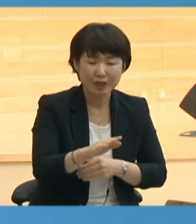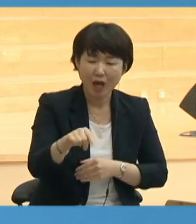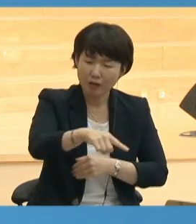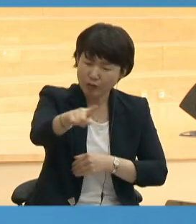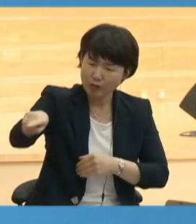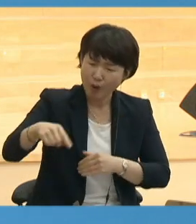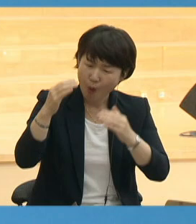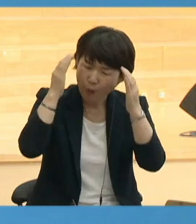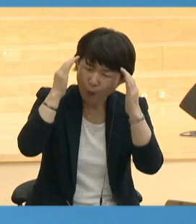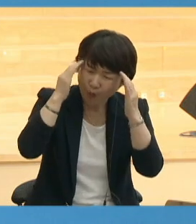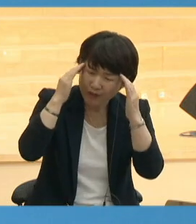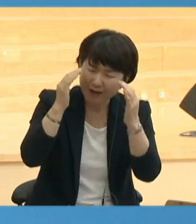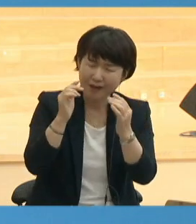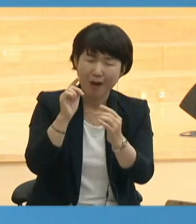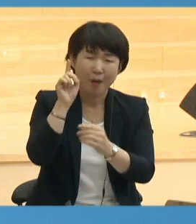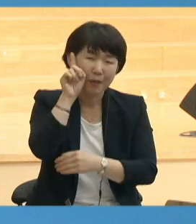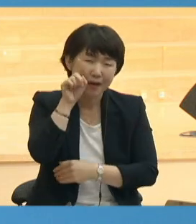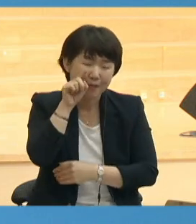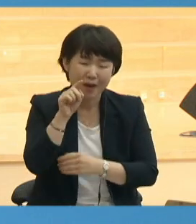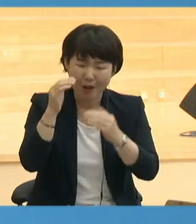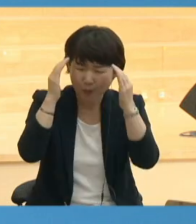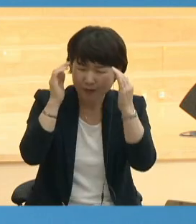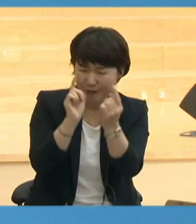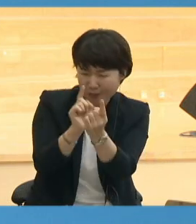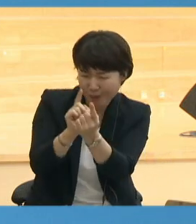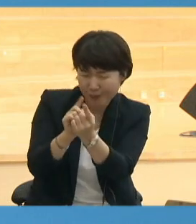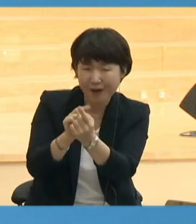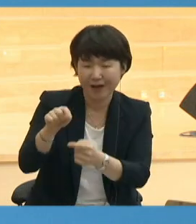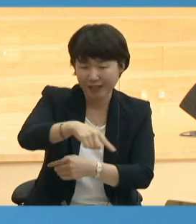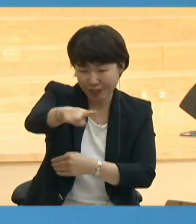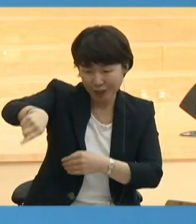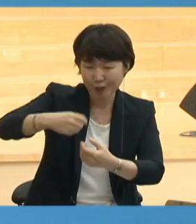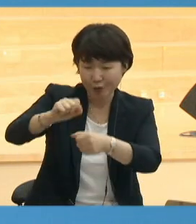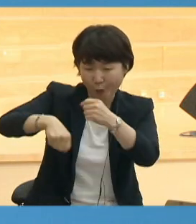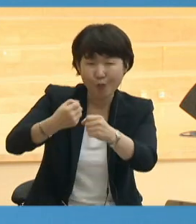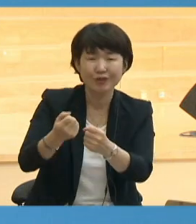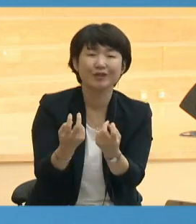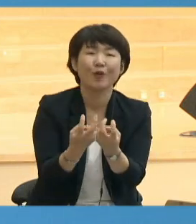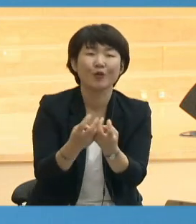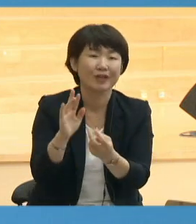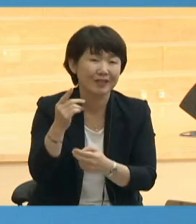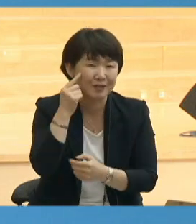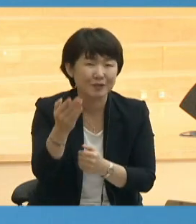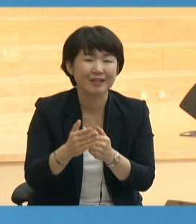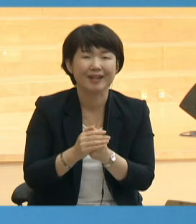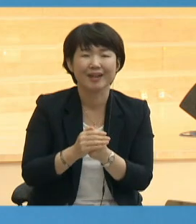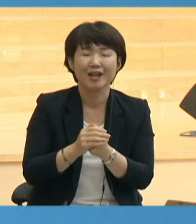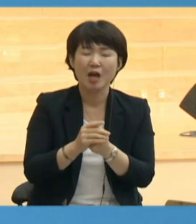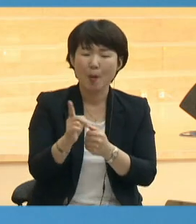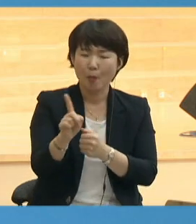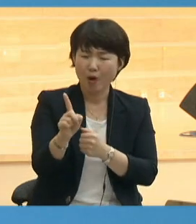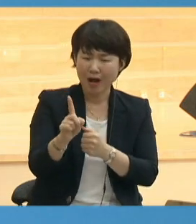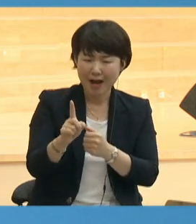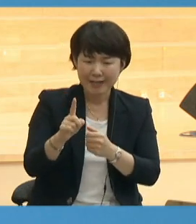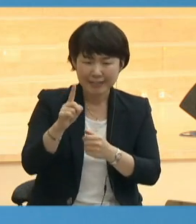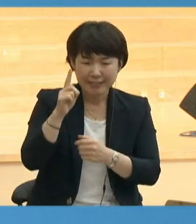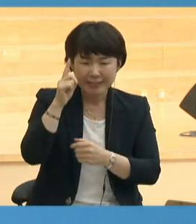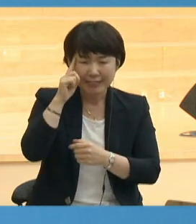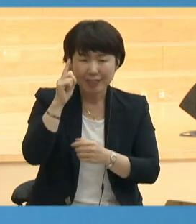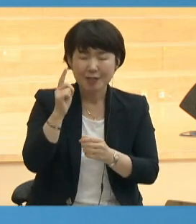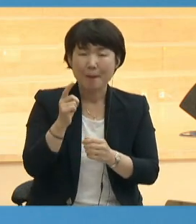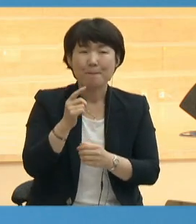고난의 노출된 이 동물들 어케해야 여러분 동물들에게 이런 표현을 쓰는게 마녀 판 팽팽한 젊음을